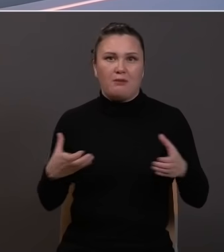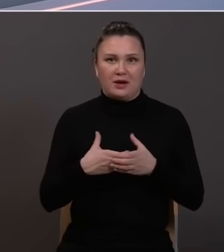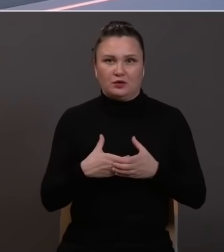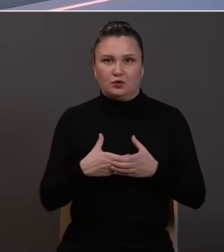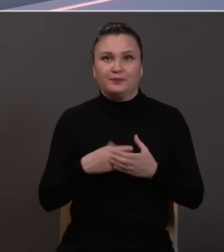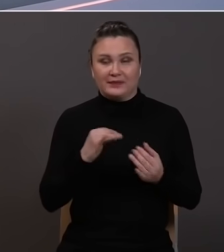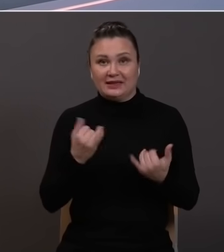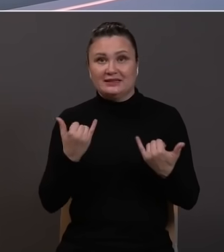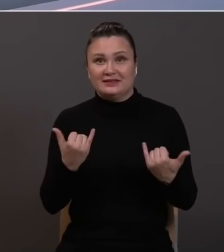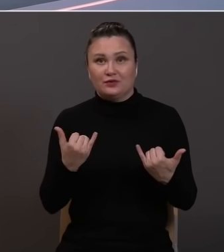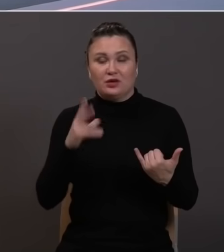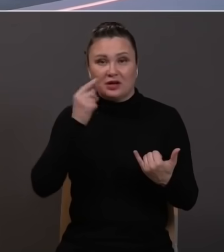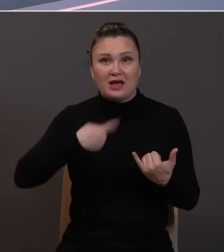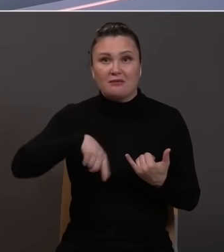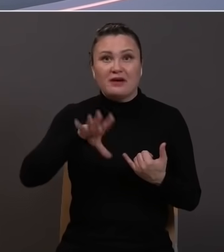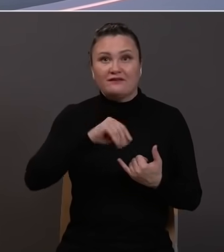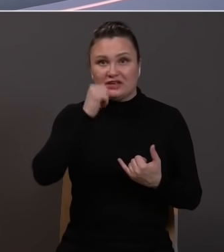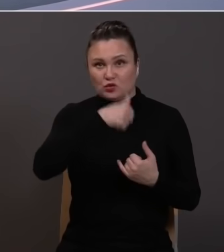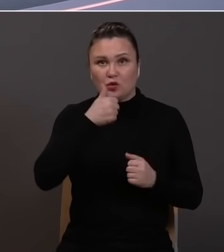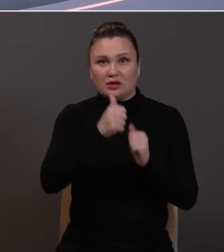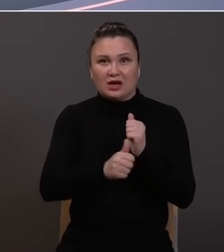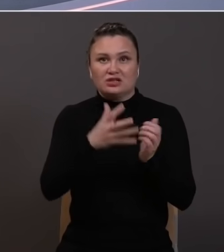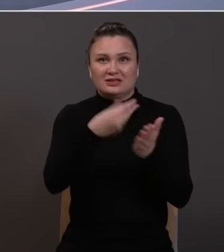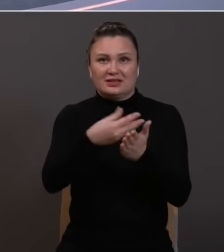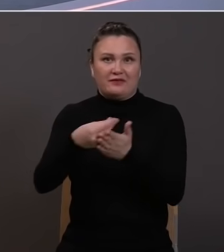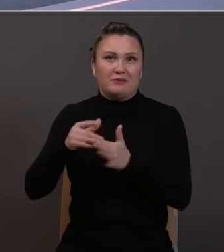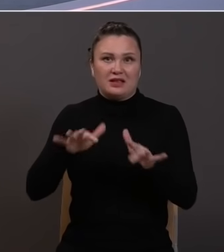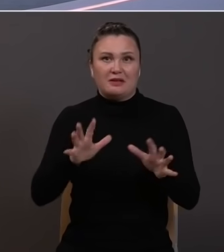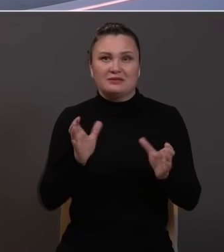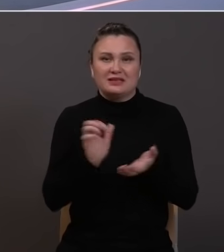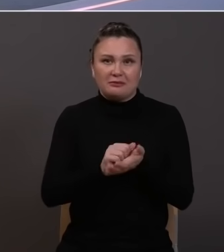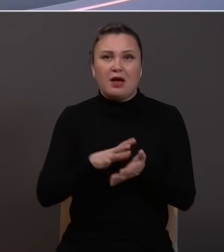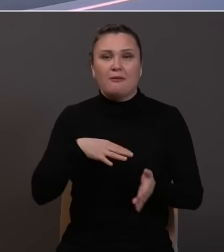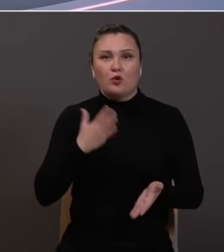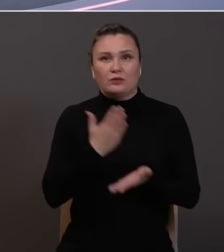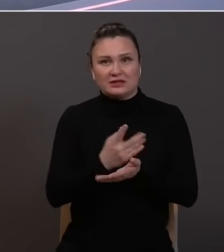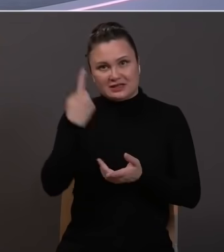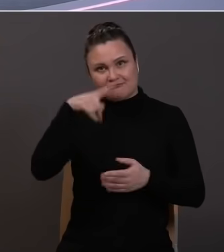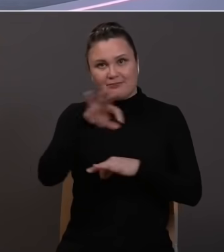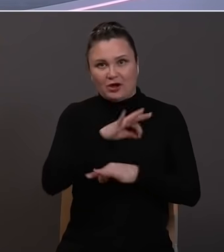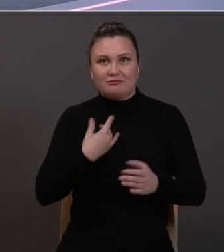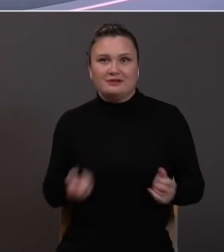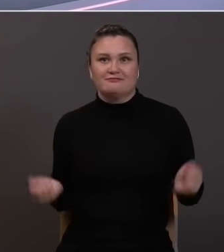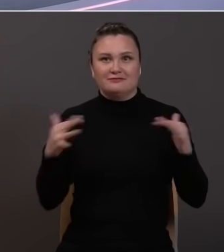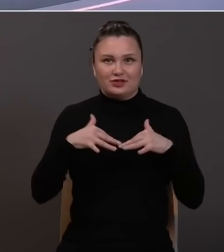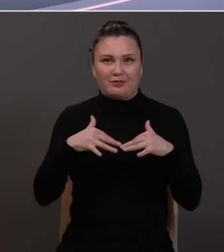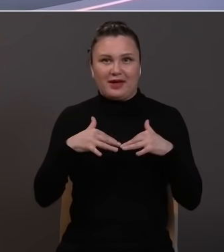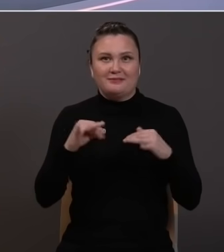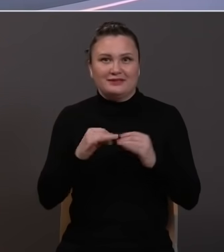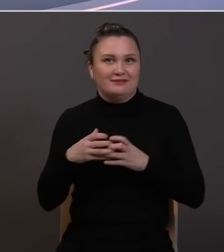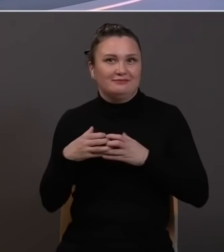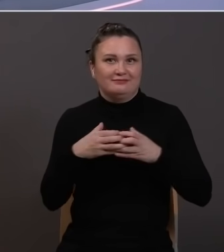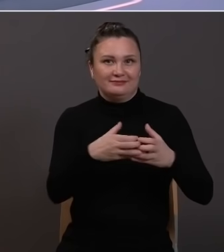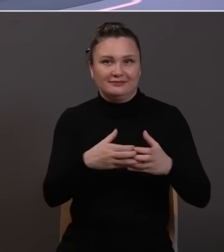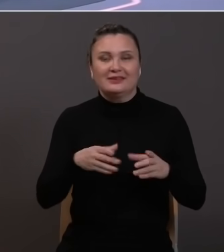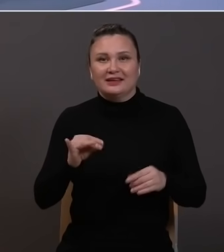сегодняшний день, когда мы вот весь год каждый занимается своими делами, потом у нас есть топовый проект, мы в него собираемся, это просто невероятно круто